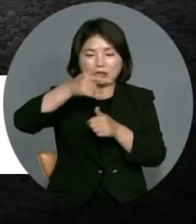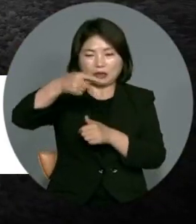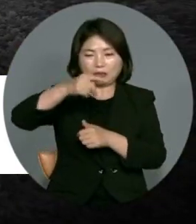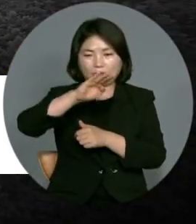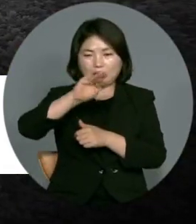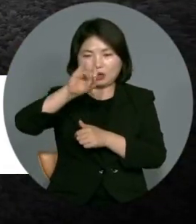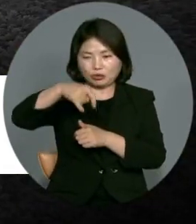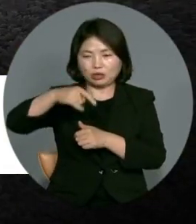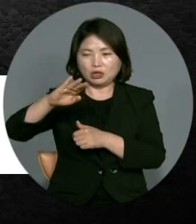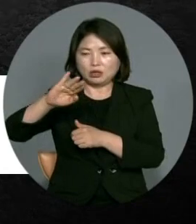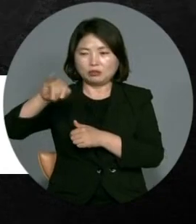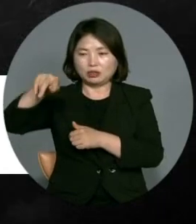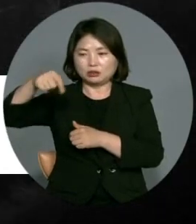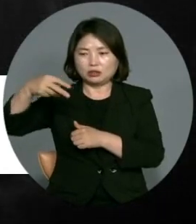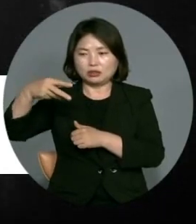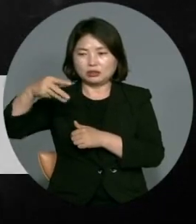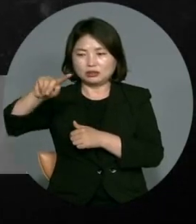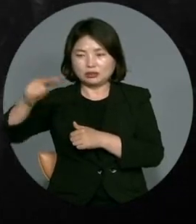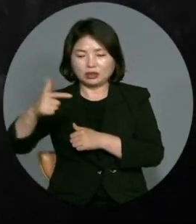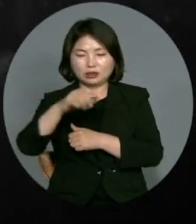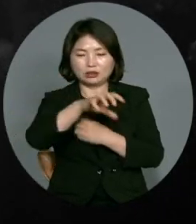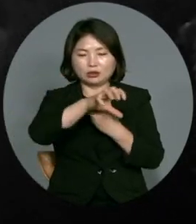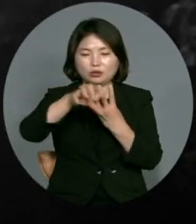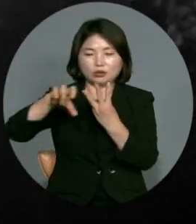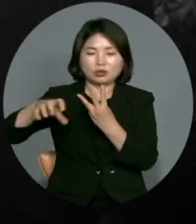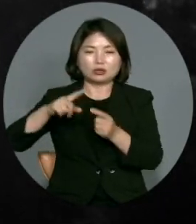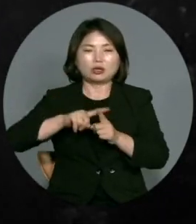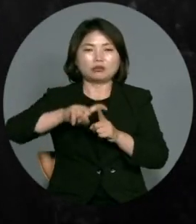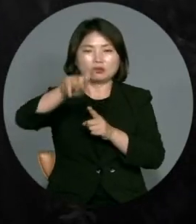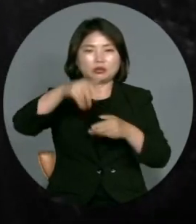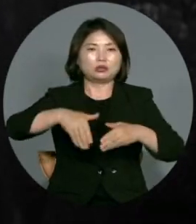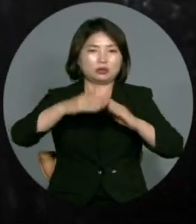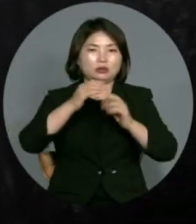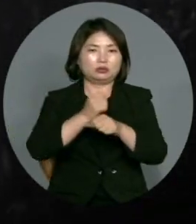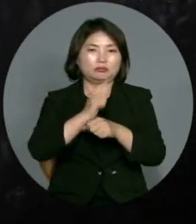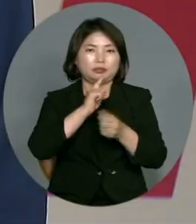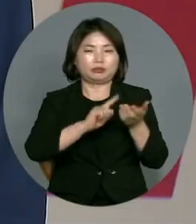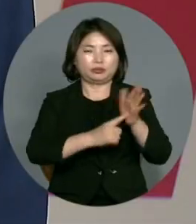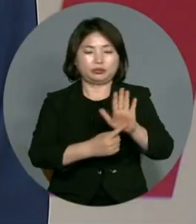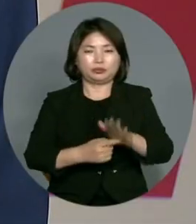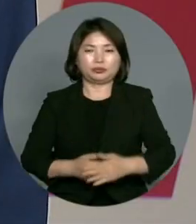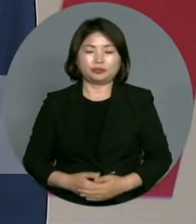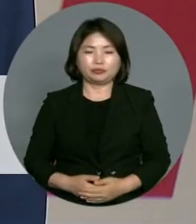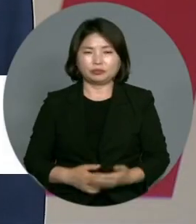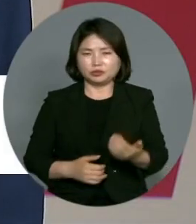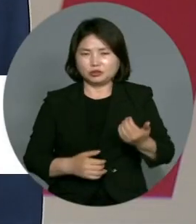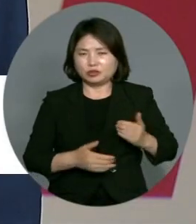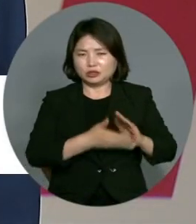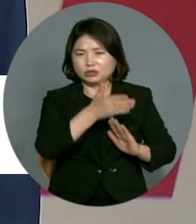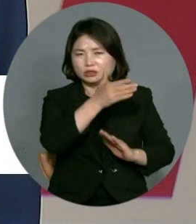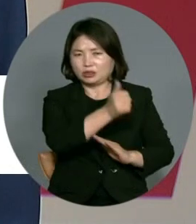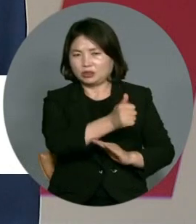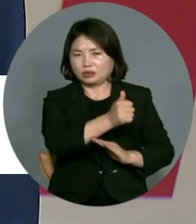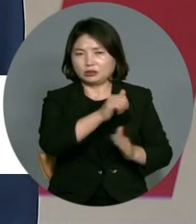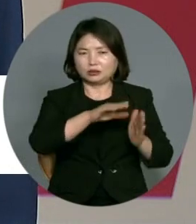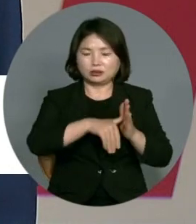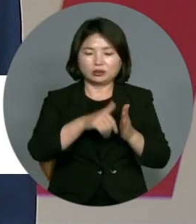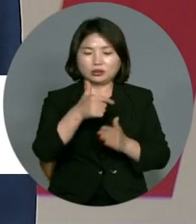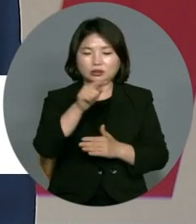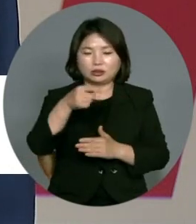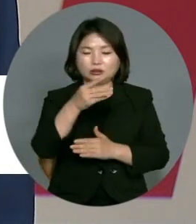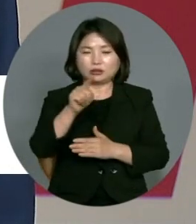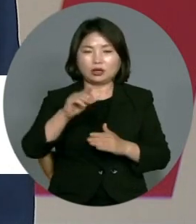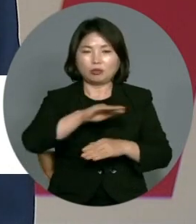비슬산에서 모두 케이블카를 만들겠다고 선언했습니다. 현 시장 있을 때는